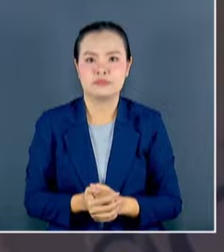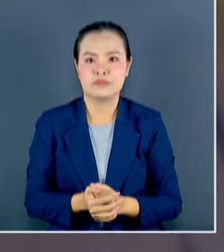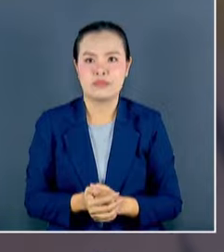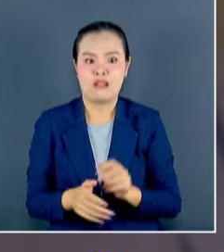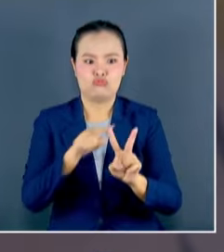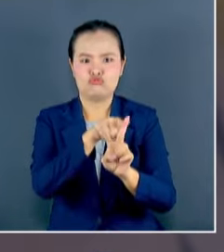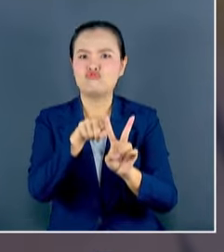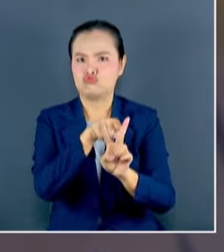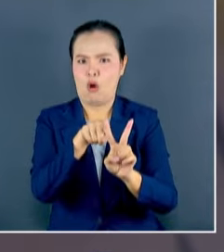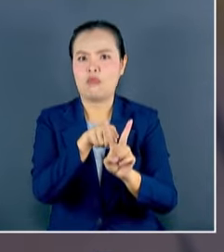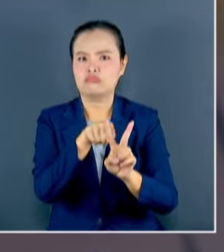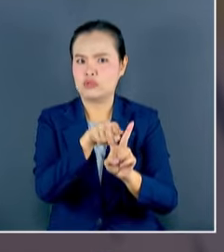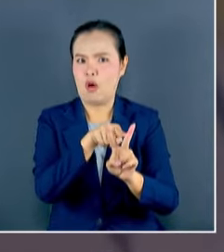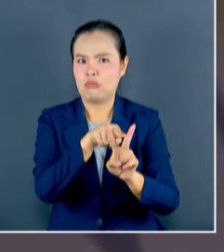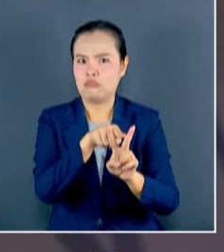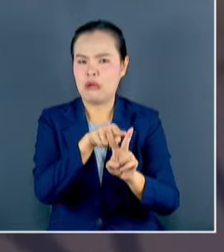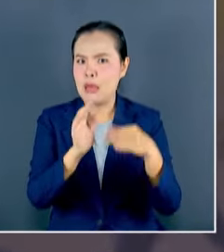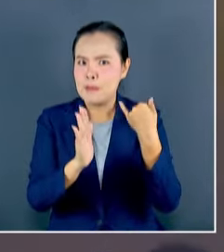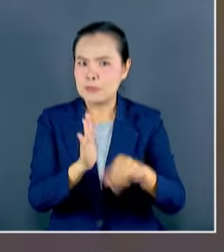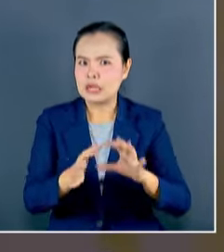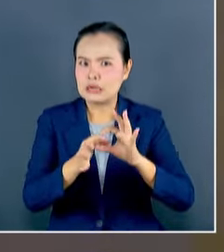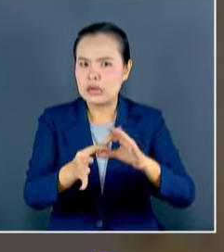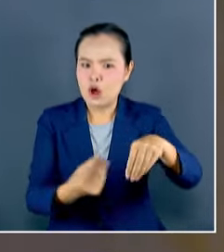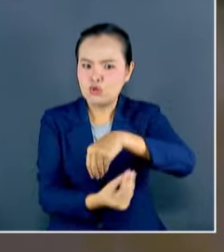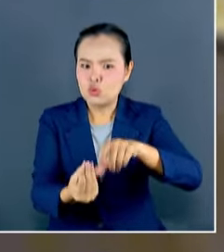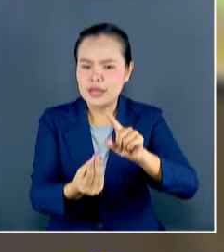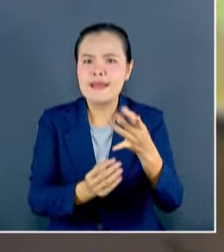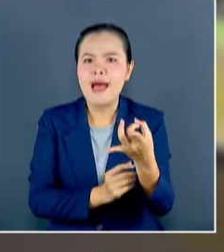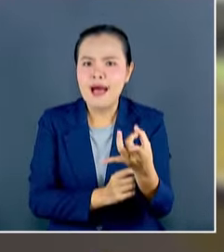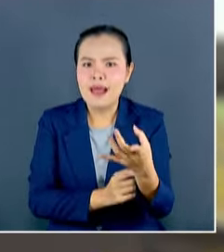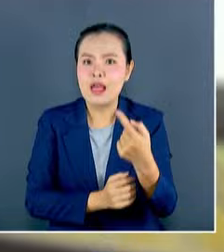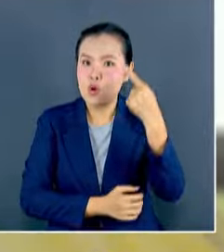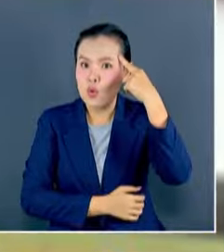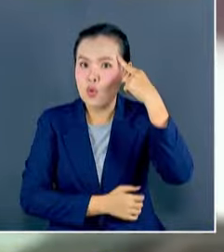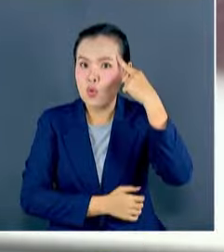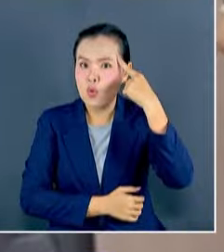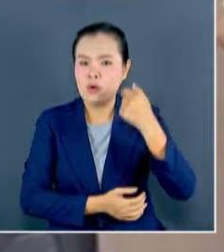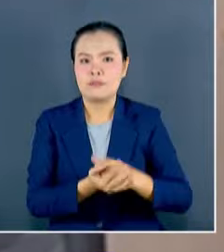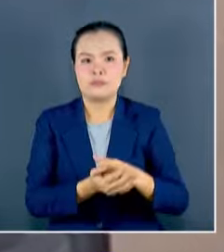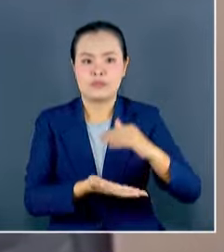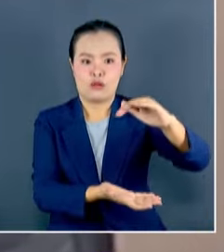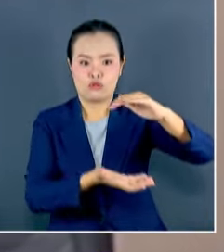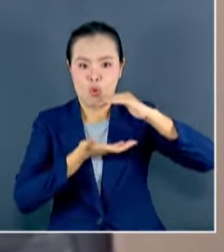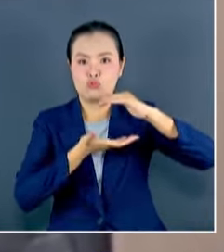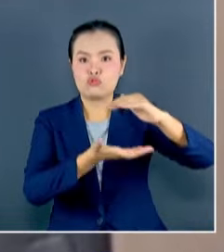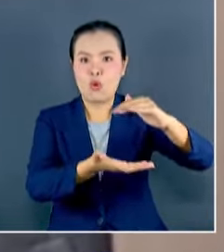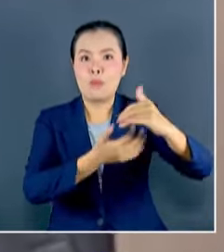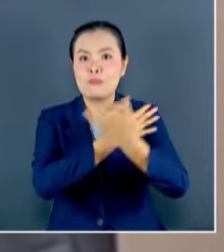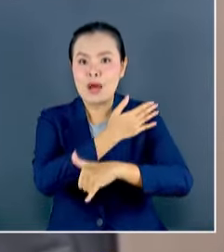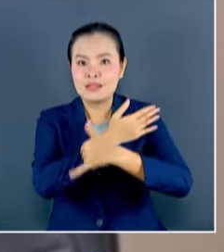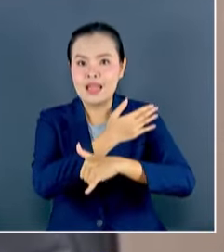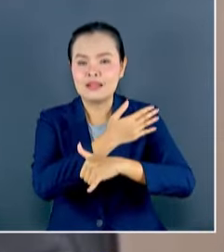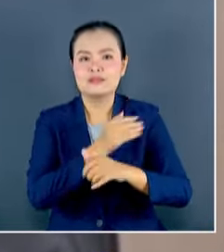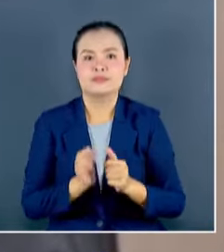เกียรติกับเฮียเก้าเนี่ยเกี่ยวข้องกันในทางธุรกิจแบบไหนและทราบกระบวนการนำเข้าและส่งออกชิ้นส่วนเนื้อสัตว์ไปยังประเท